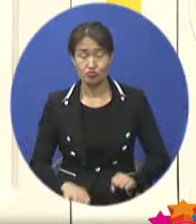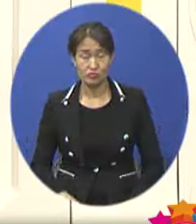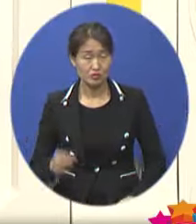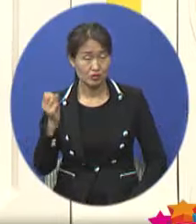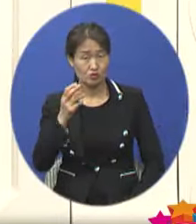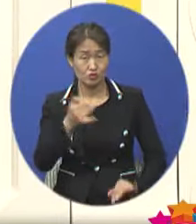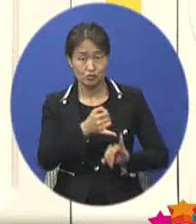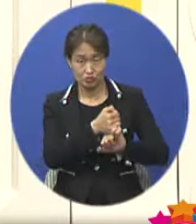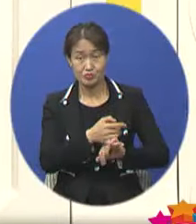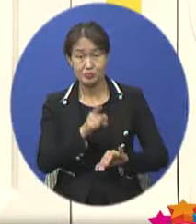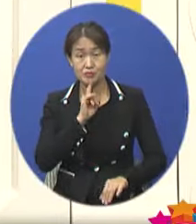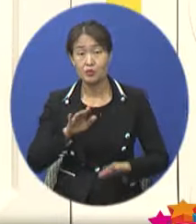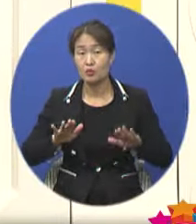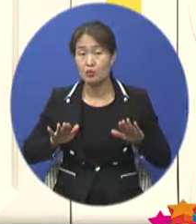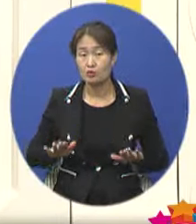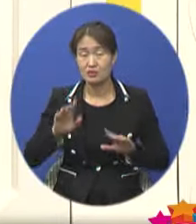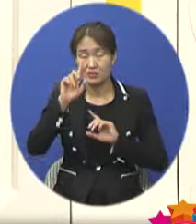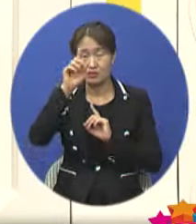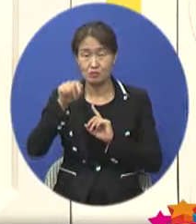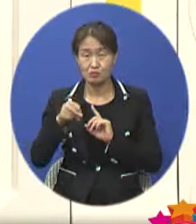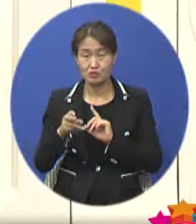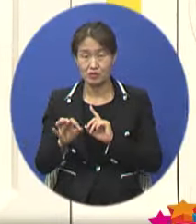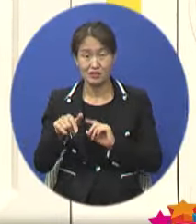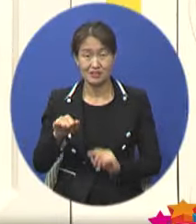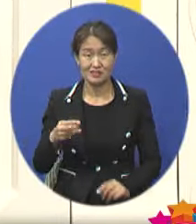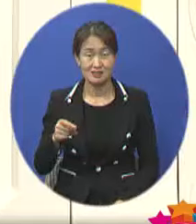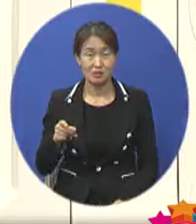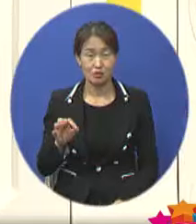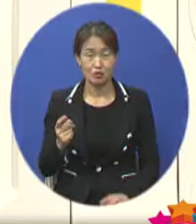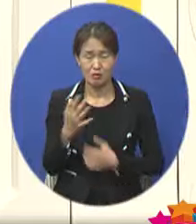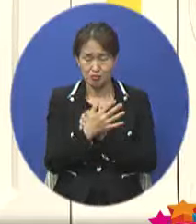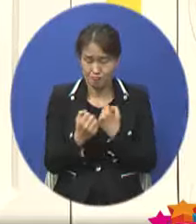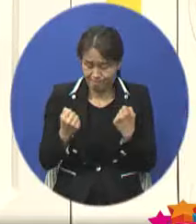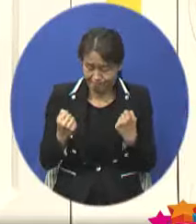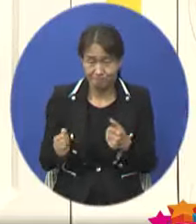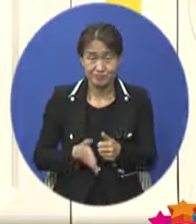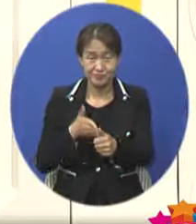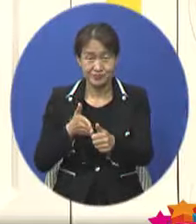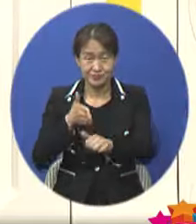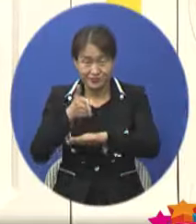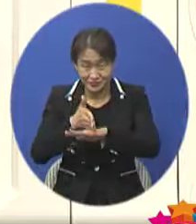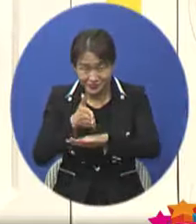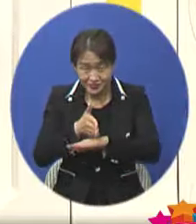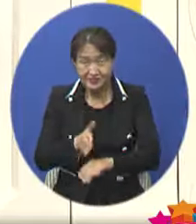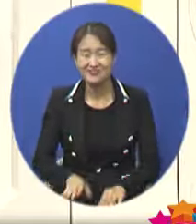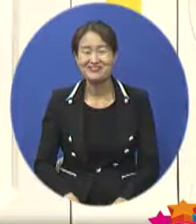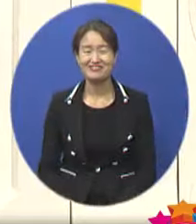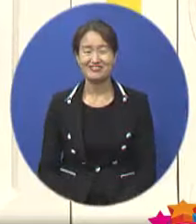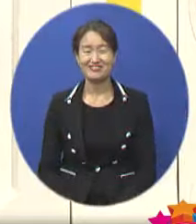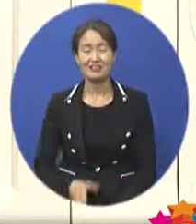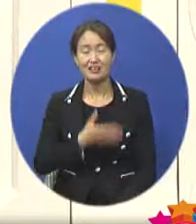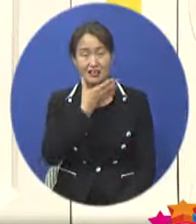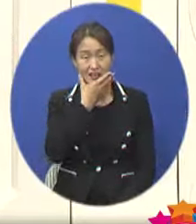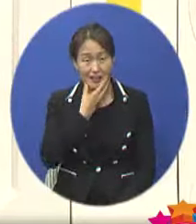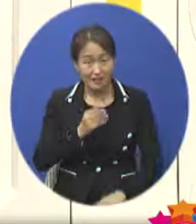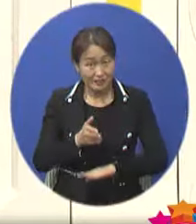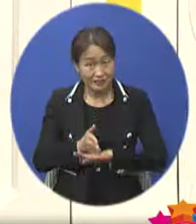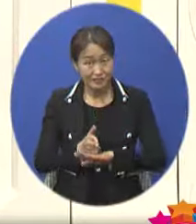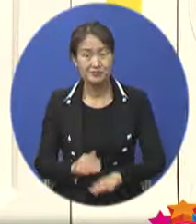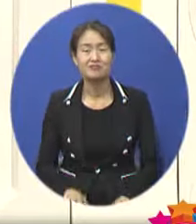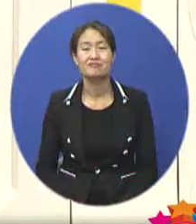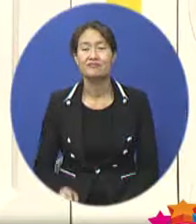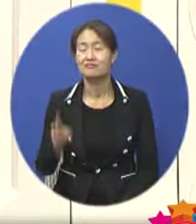주세요. 아유 오늘 이부영님 김정환님 건강하세요. 예, 아유, 어머니 건강하세요. 우리 어머니도 건강하시고 행복하시고요. 네, 감사합니다.